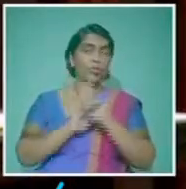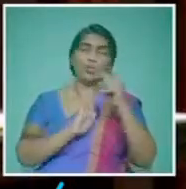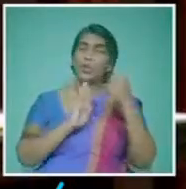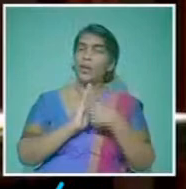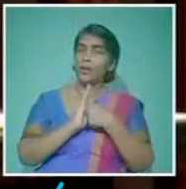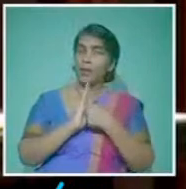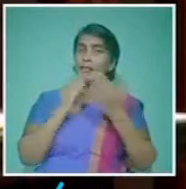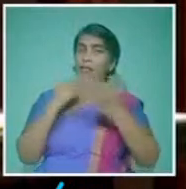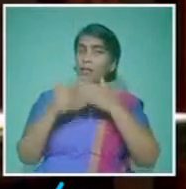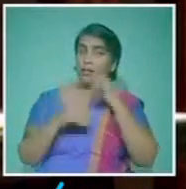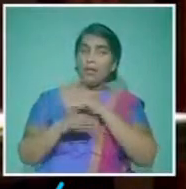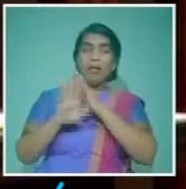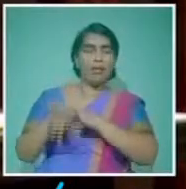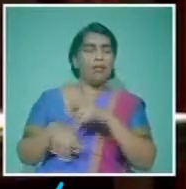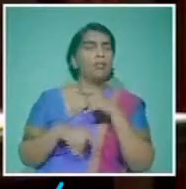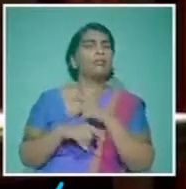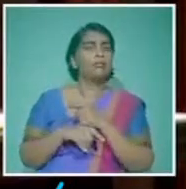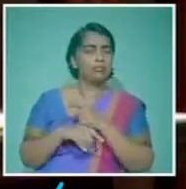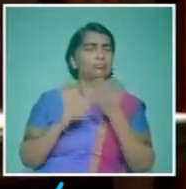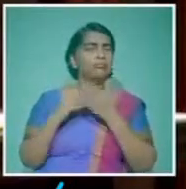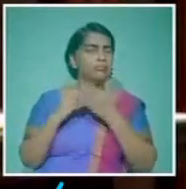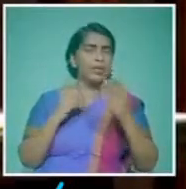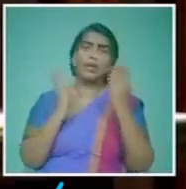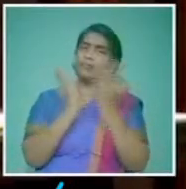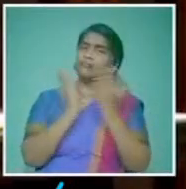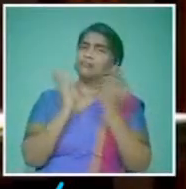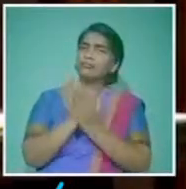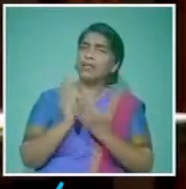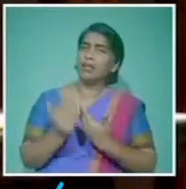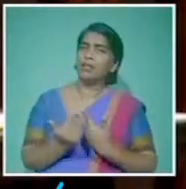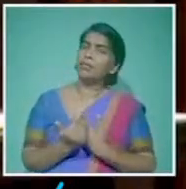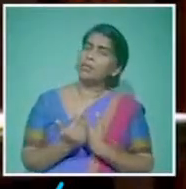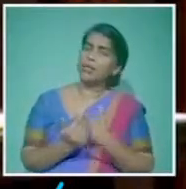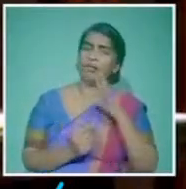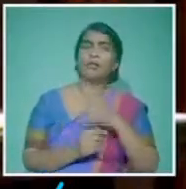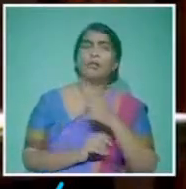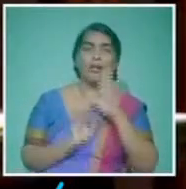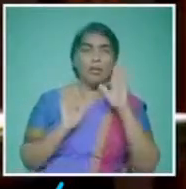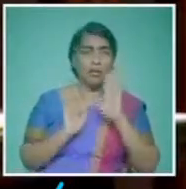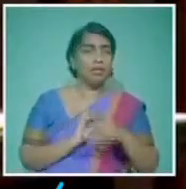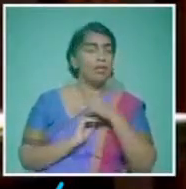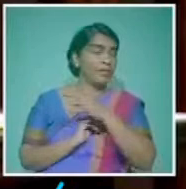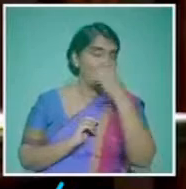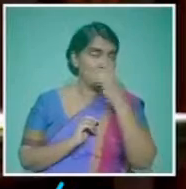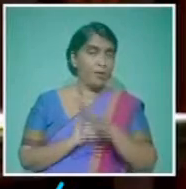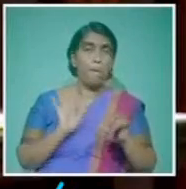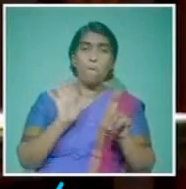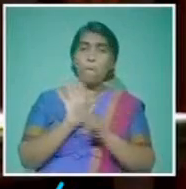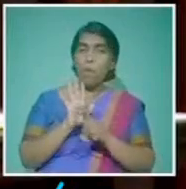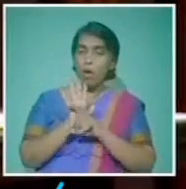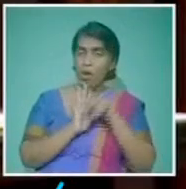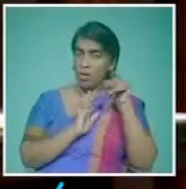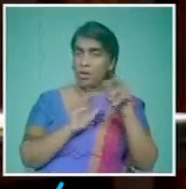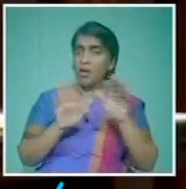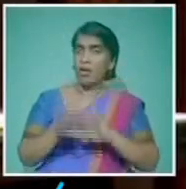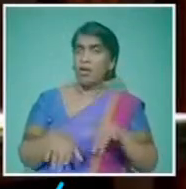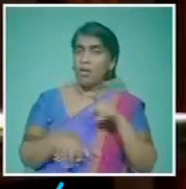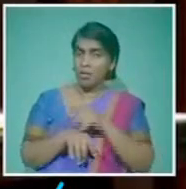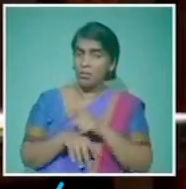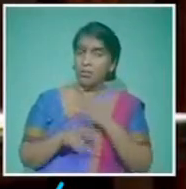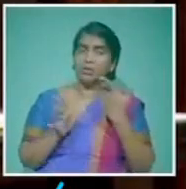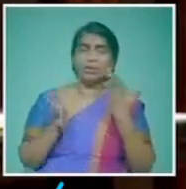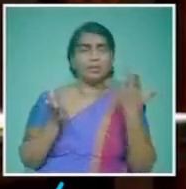නැගෙනහිර වගේ තැන්වල හදපු නිසා ඒ පැත්තේ ළමයි දිගටම අධ්‍යාපනයට වැඩි උනන්දුවක් දක්වුවා හැබැයි Ekanisa, Mundragara district, Darwek,